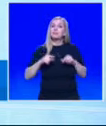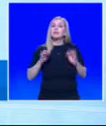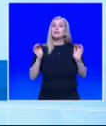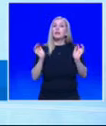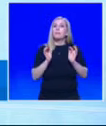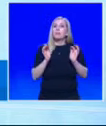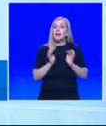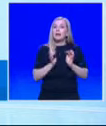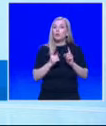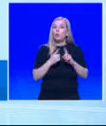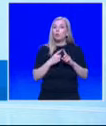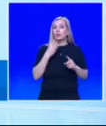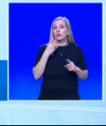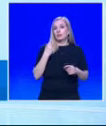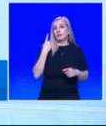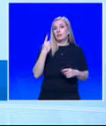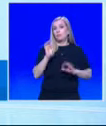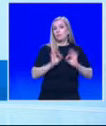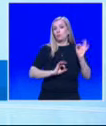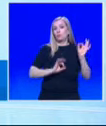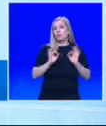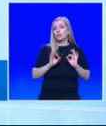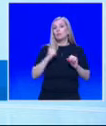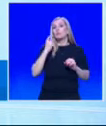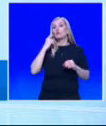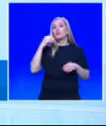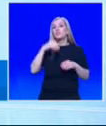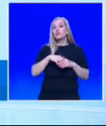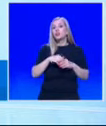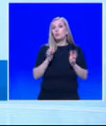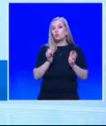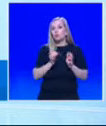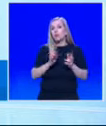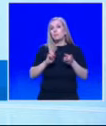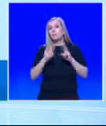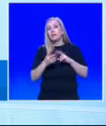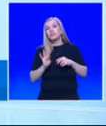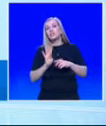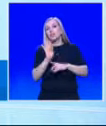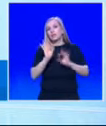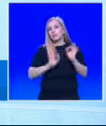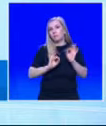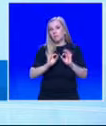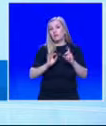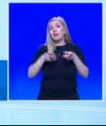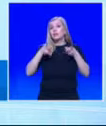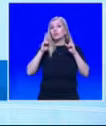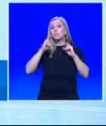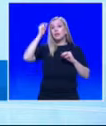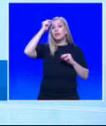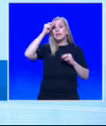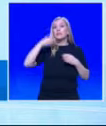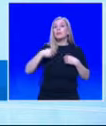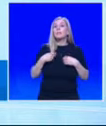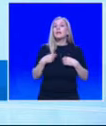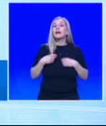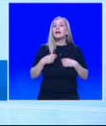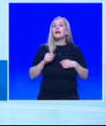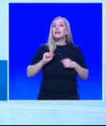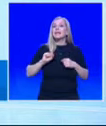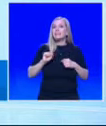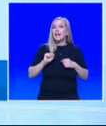дълга от 31% от брутния вътрешен продукт на 14% позволиха България да има буфери и резерви